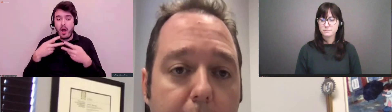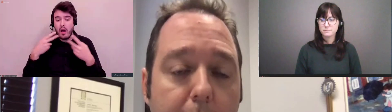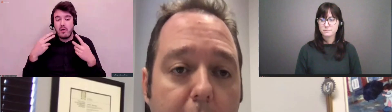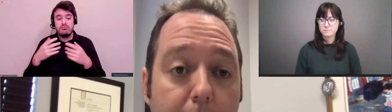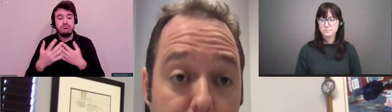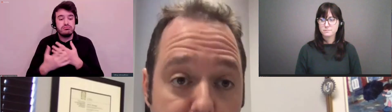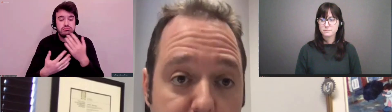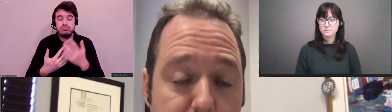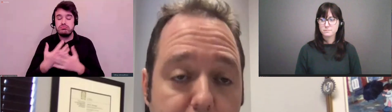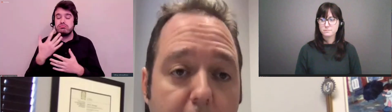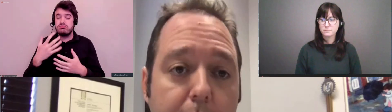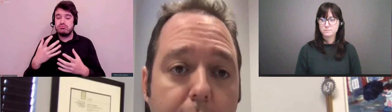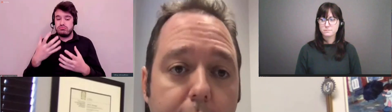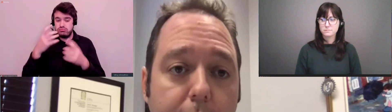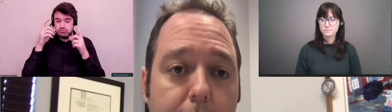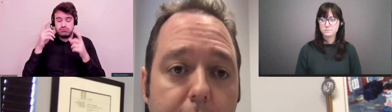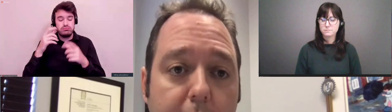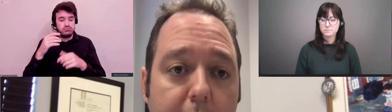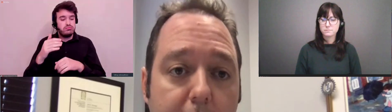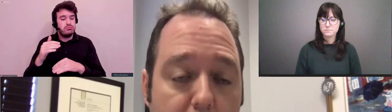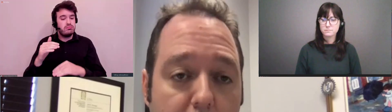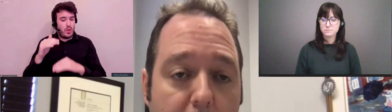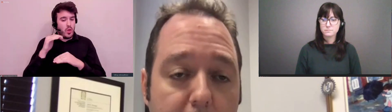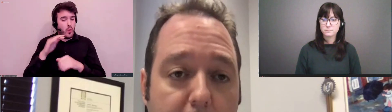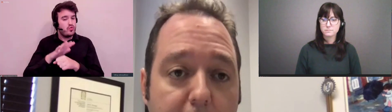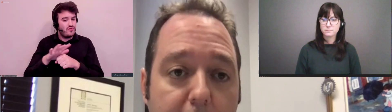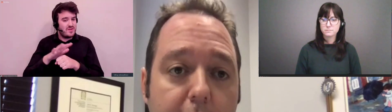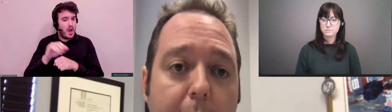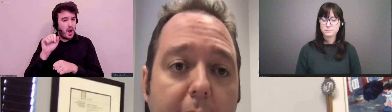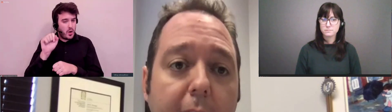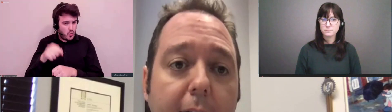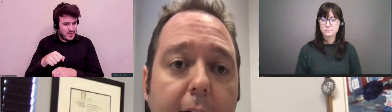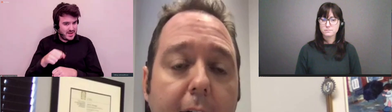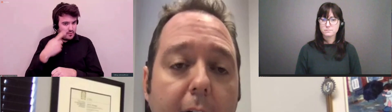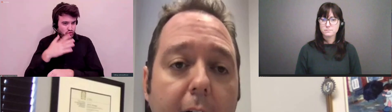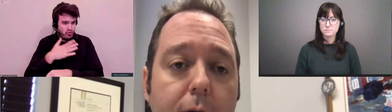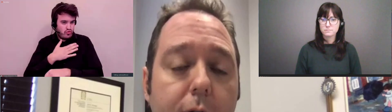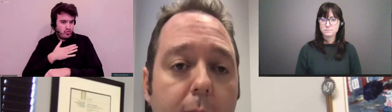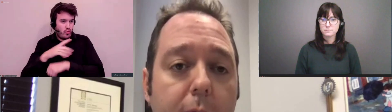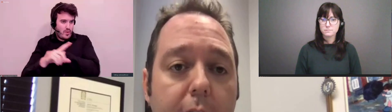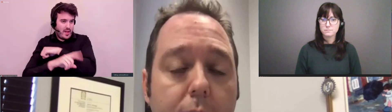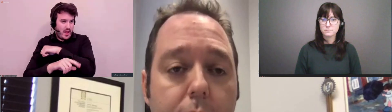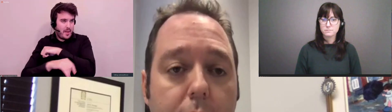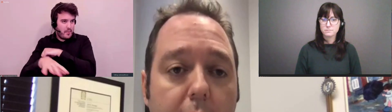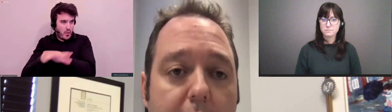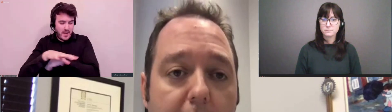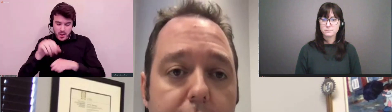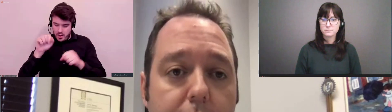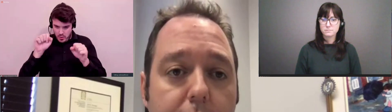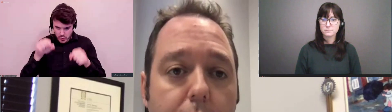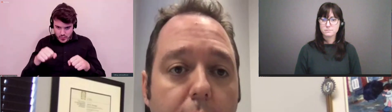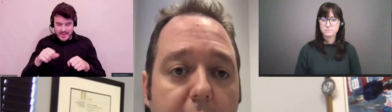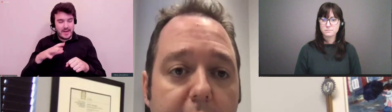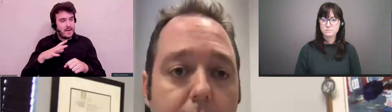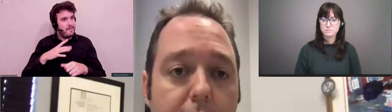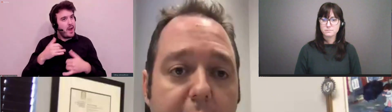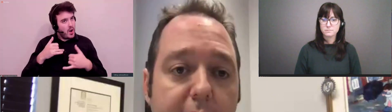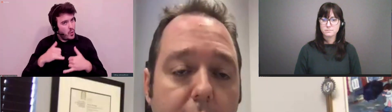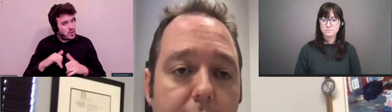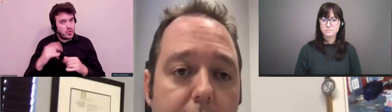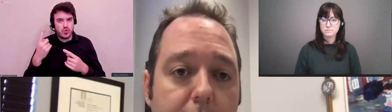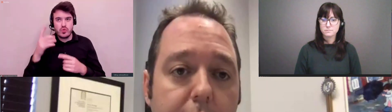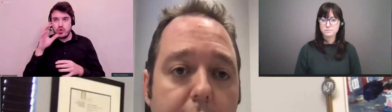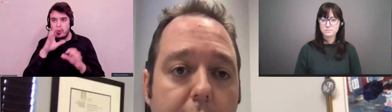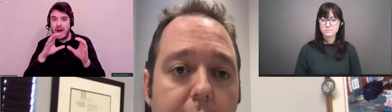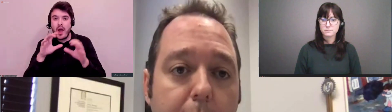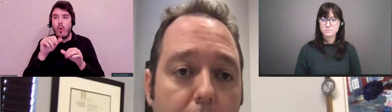équipement protectif pour nos travailleurs, mais nous sommes toujours en train de trouver des autres façons